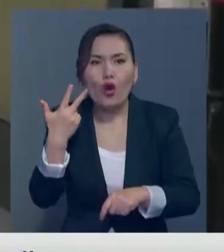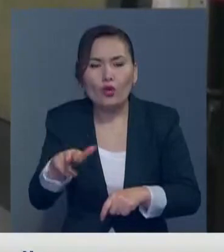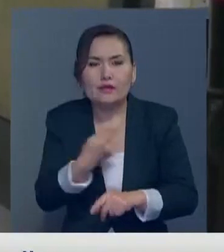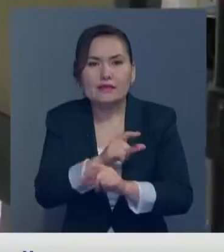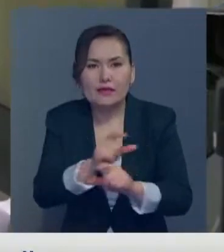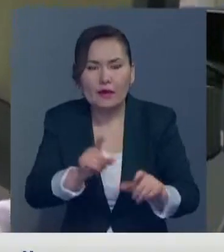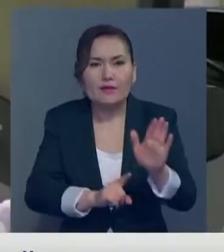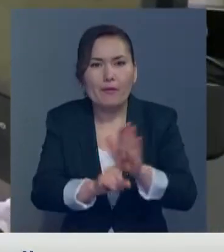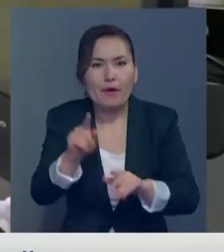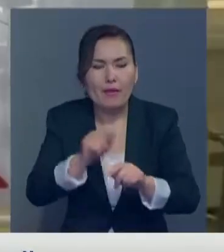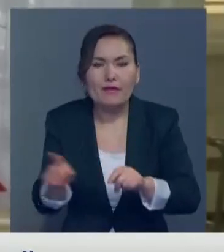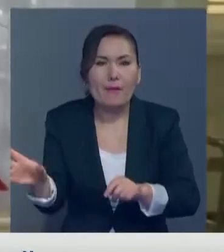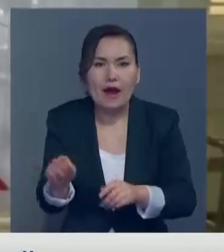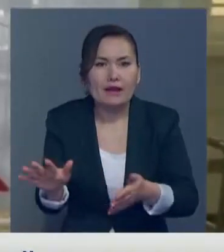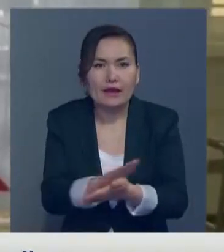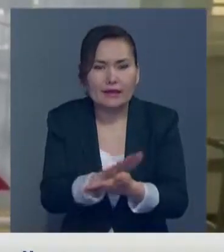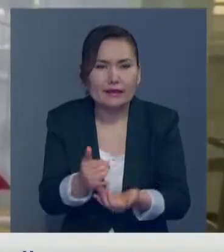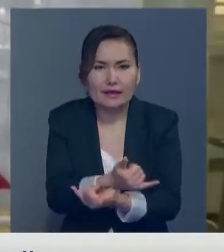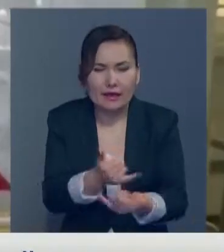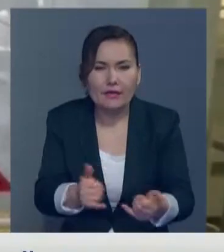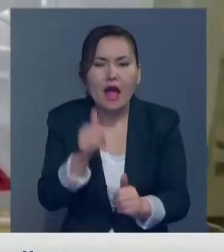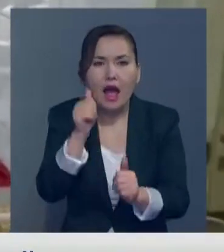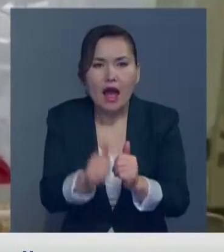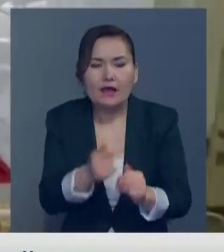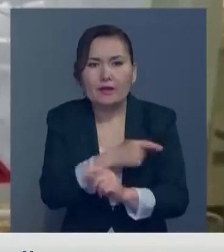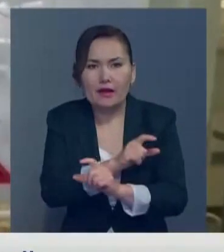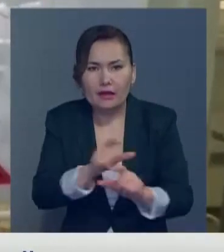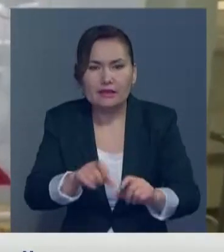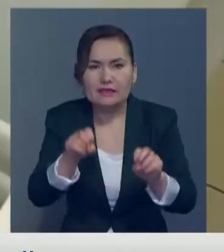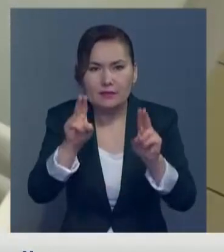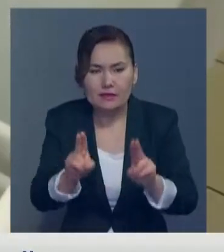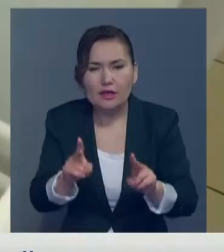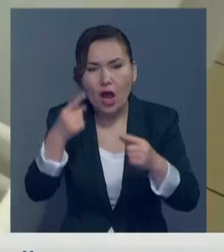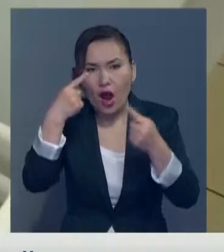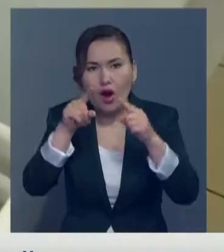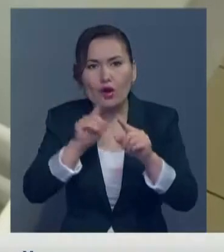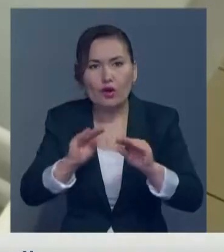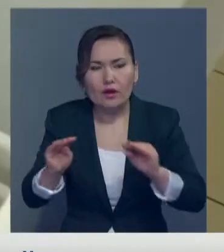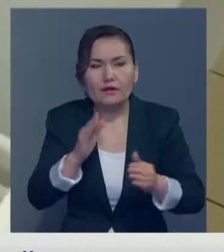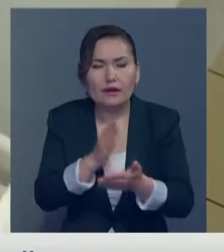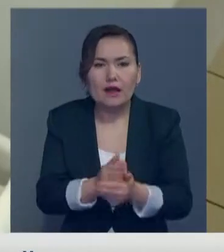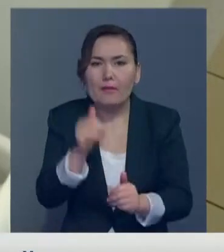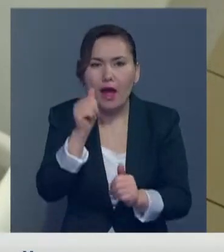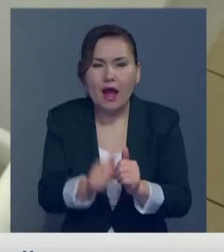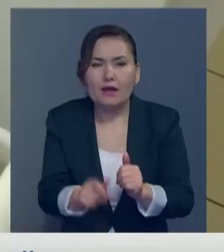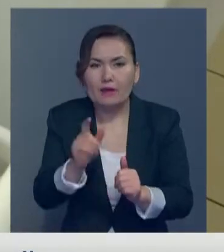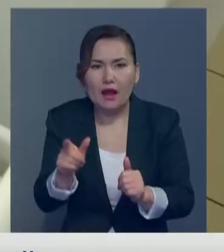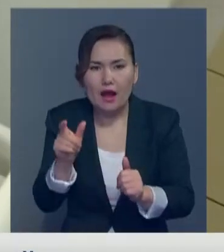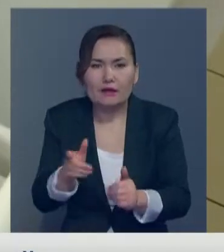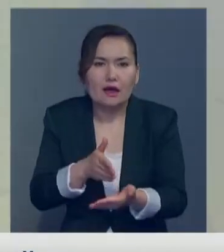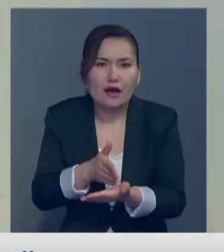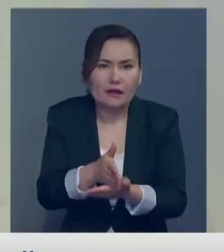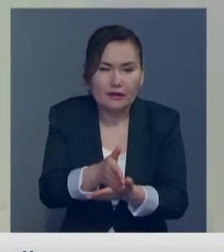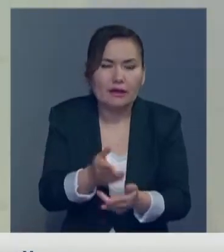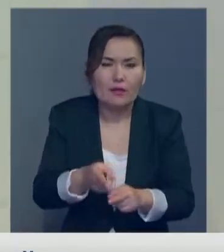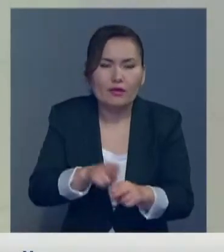жүргізіледі. Барлығы тегін, әрбір емхана арнайы құралдармен жабдықталған. Ал тұрғындар тексеруден өтуге кездейсоқ таңдау арқылы